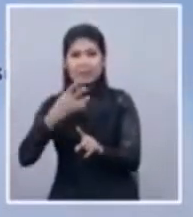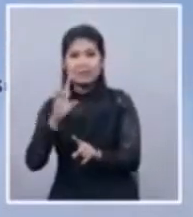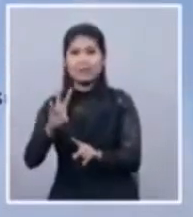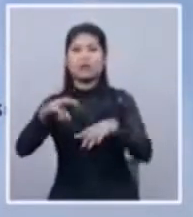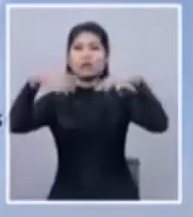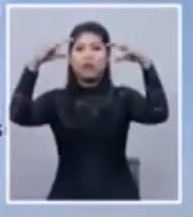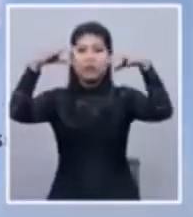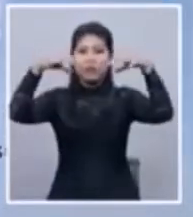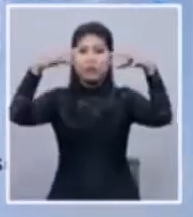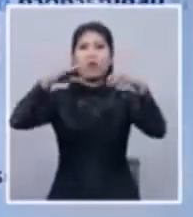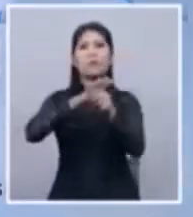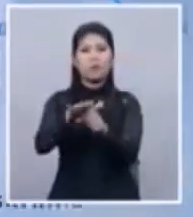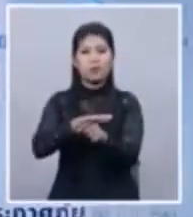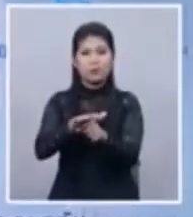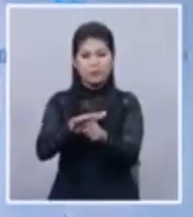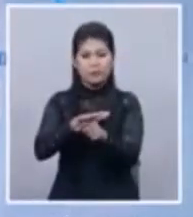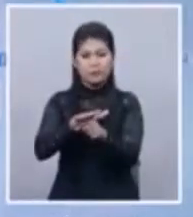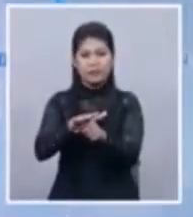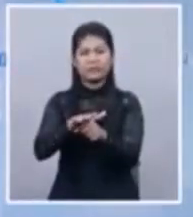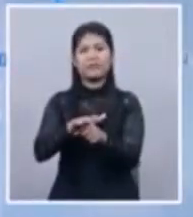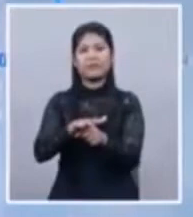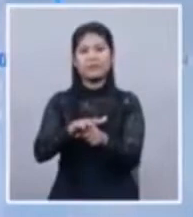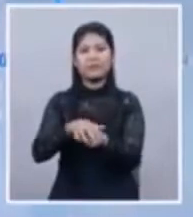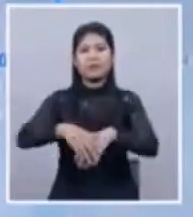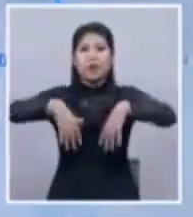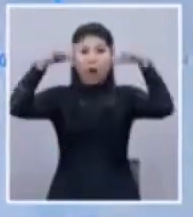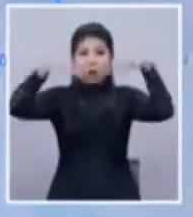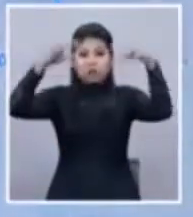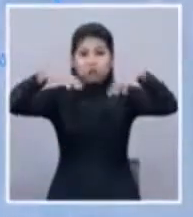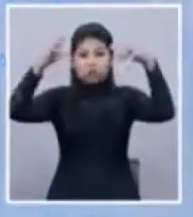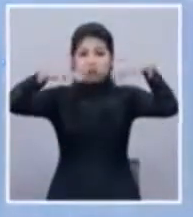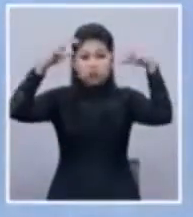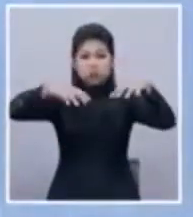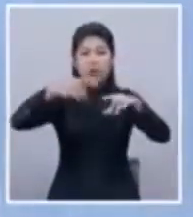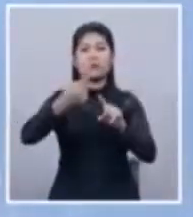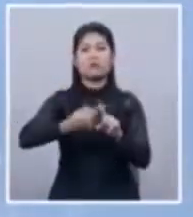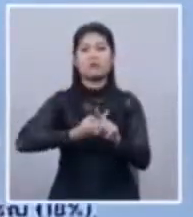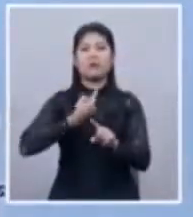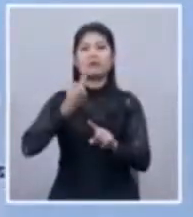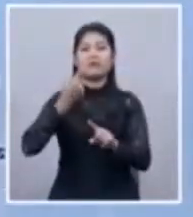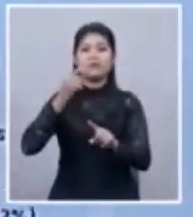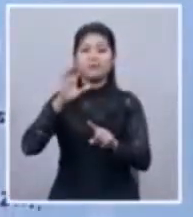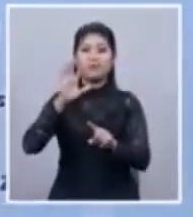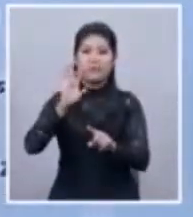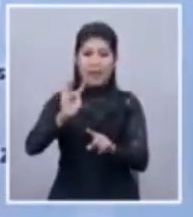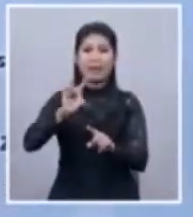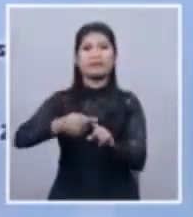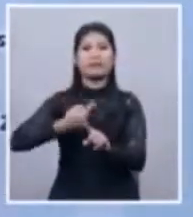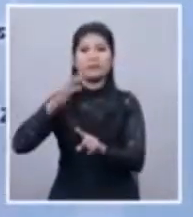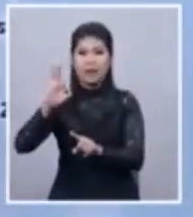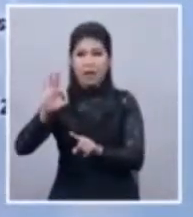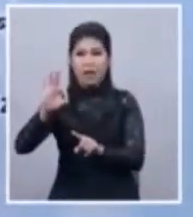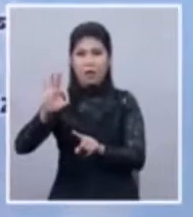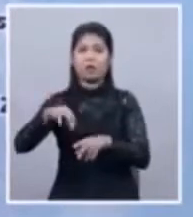งนะครับเป็นลักษณะของฝนทิ้งช่วงนะครับแล้วฝนจะเพิ่มอีกทีนึงประมาณช่วงปลายฤดูฝนคือสิงหากันยาช่วงนั้นเ